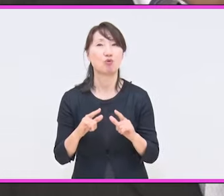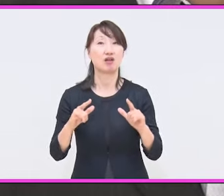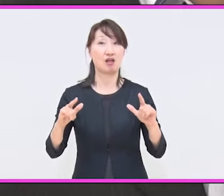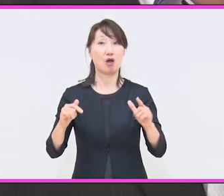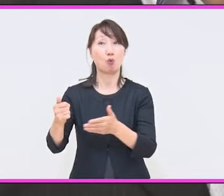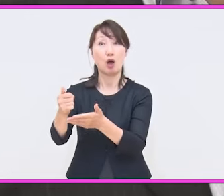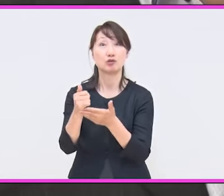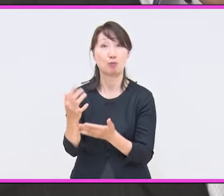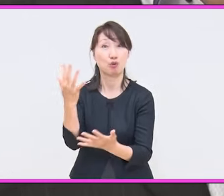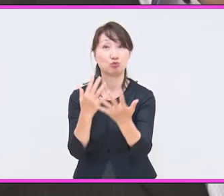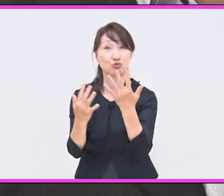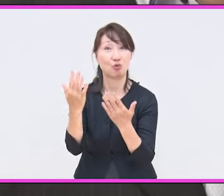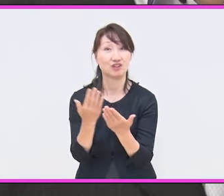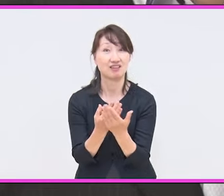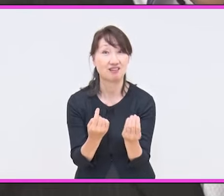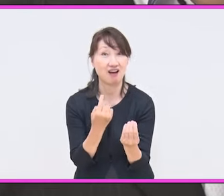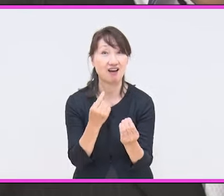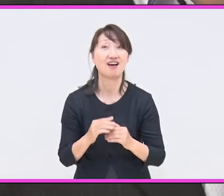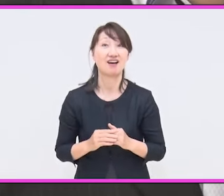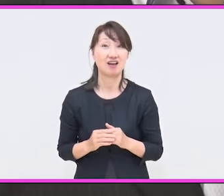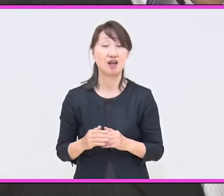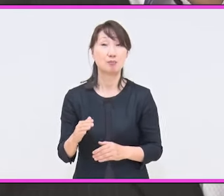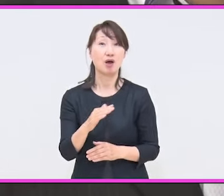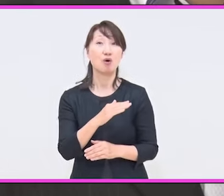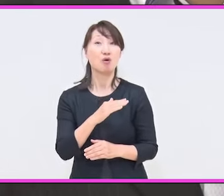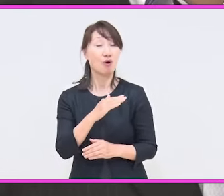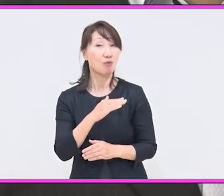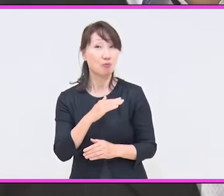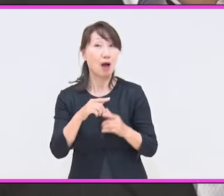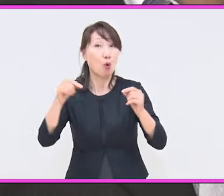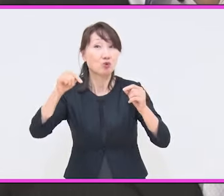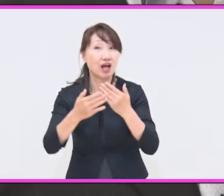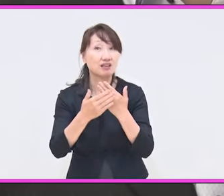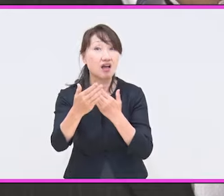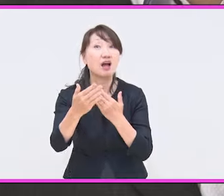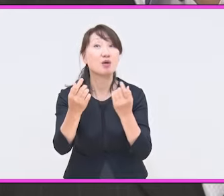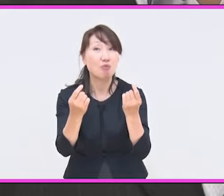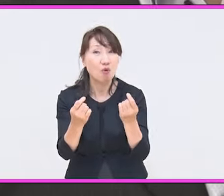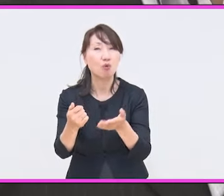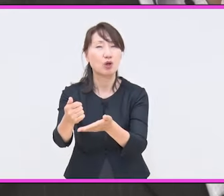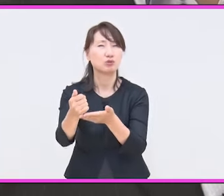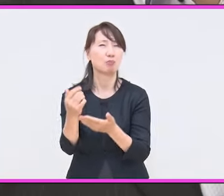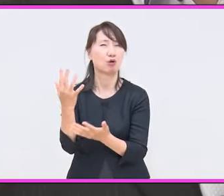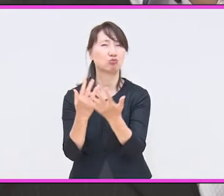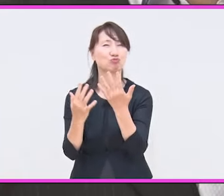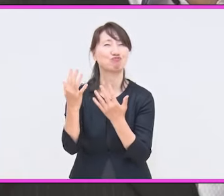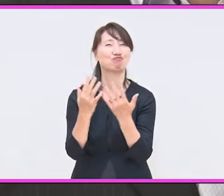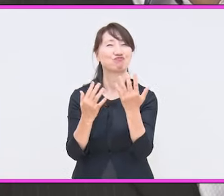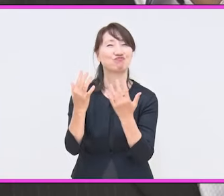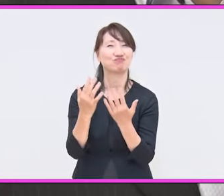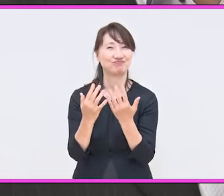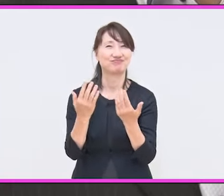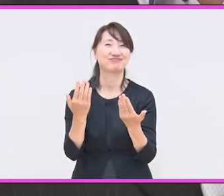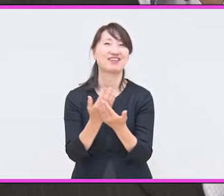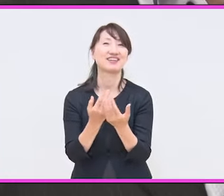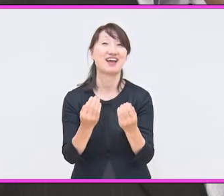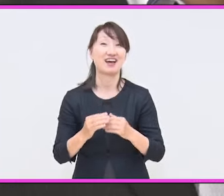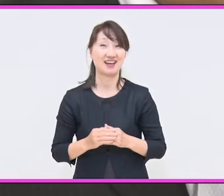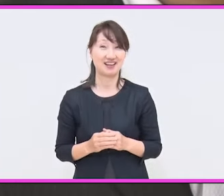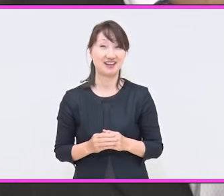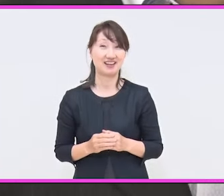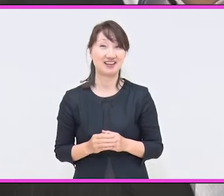になってで国内 の, あの大会に関してもだいぶお客さん来てくれるようになりましたね、うん、なんでだ